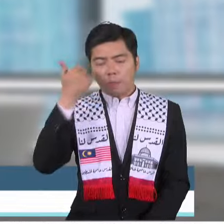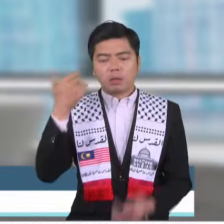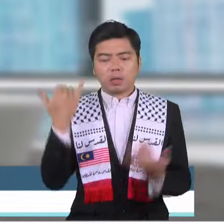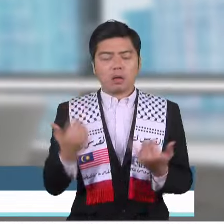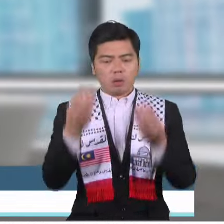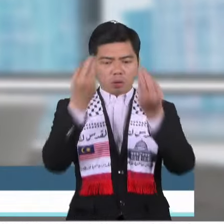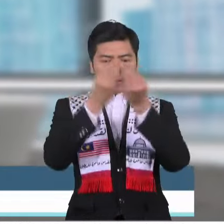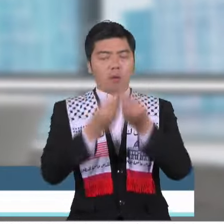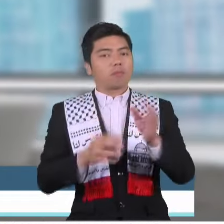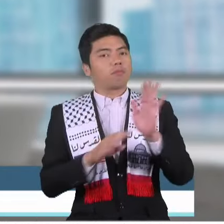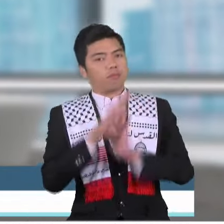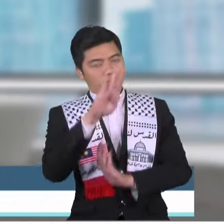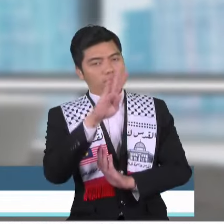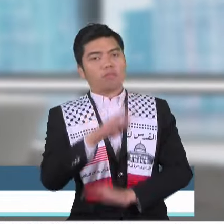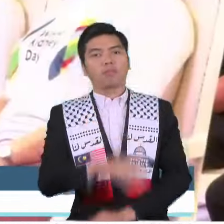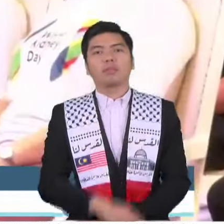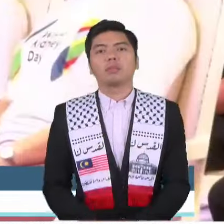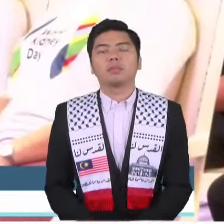di negeri itu.